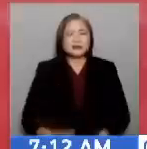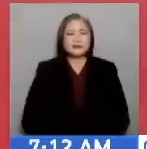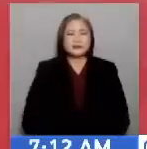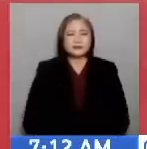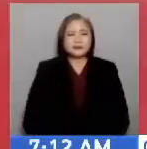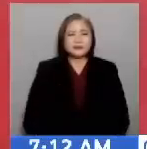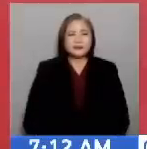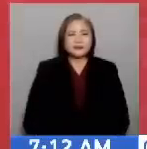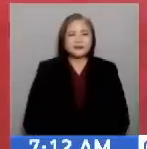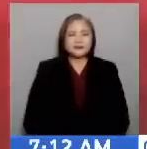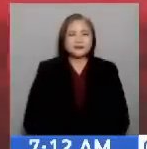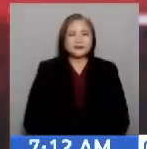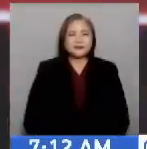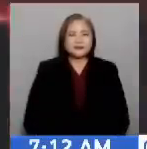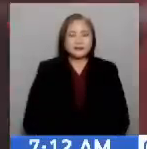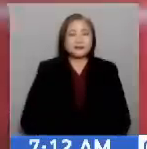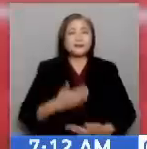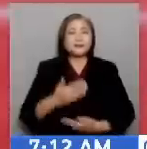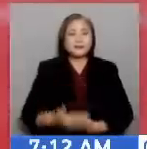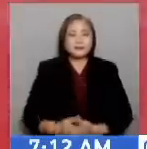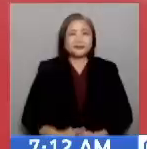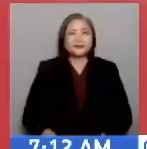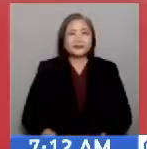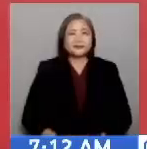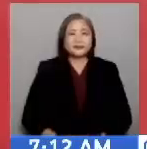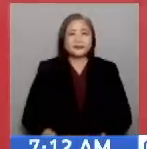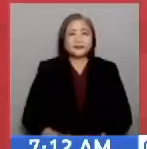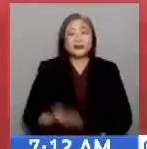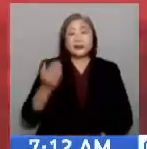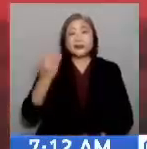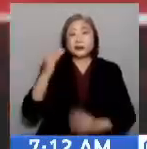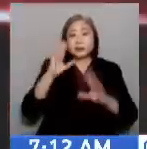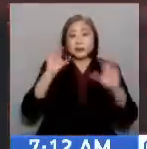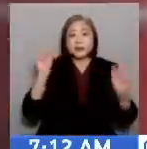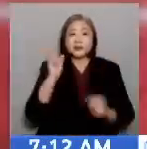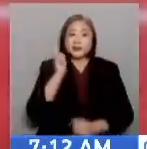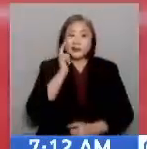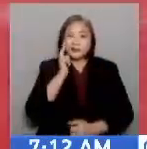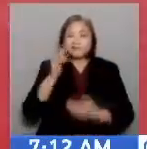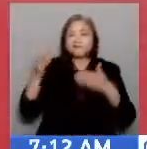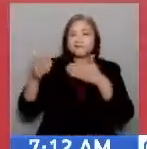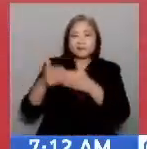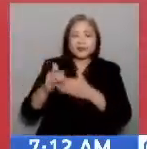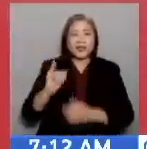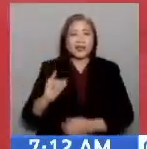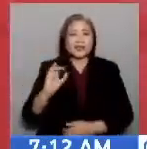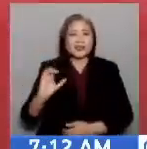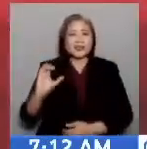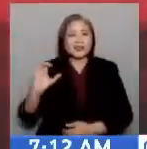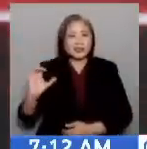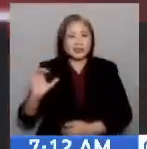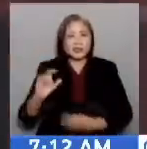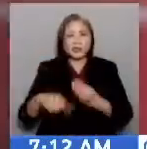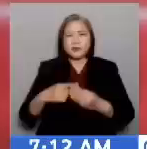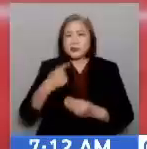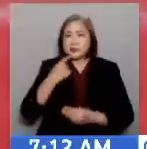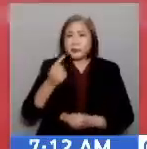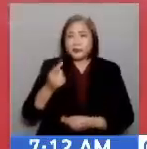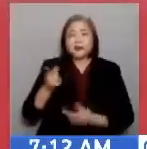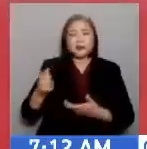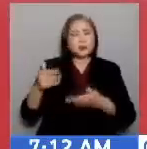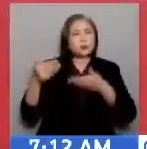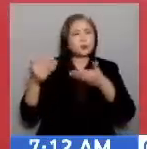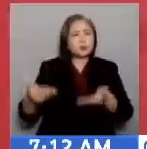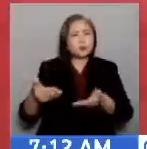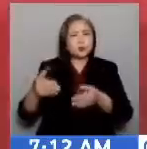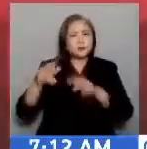Binanata na naman ni dating Pangulong Rodrigo Duterte ang International Criminal Court kasunod ng pahayag nito na ipagpapatuloy ang imbestigasyon